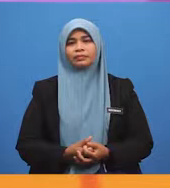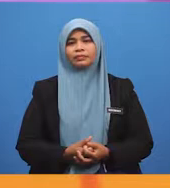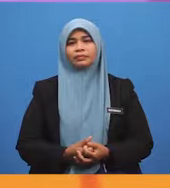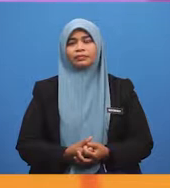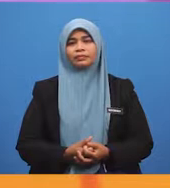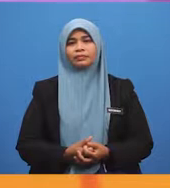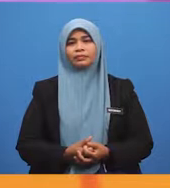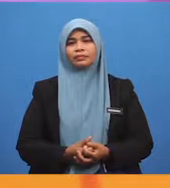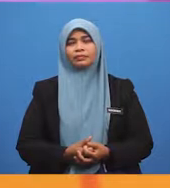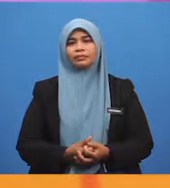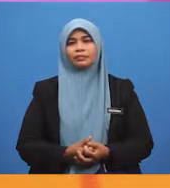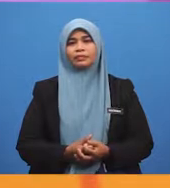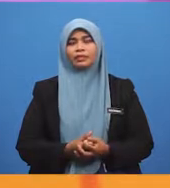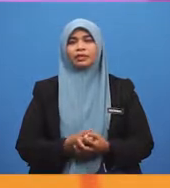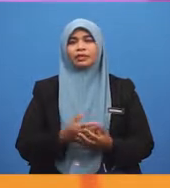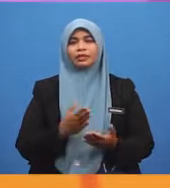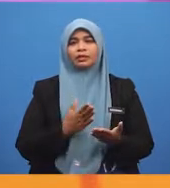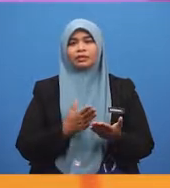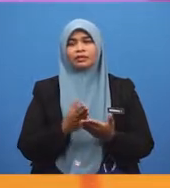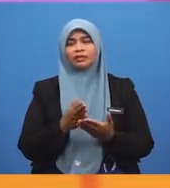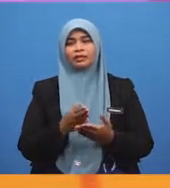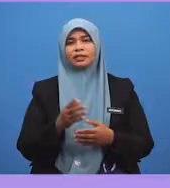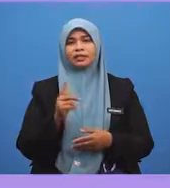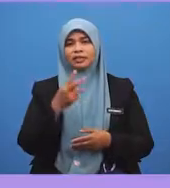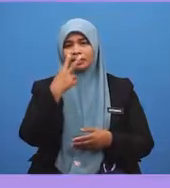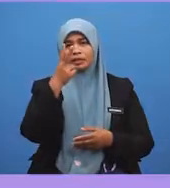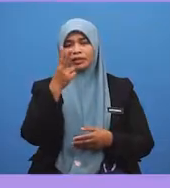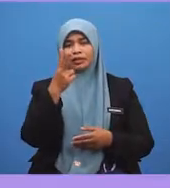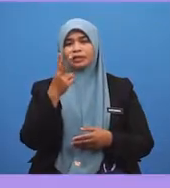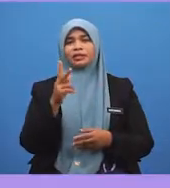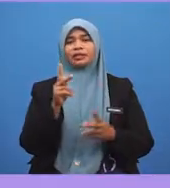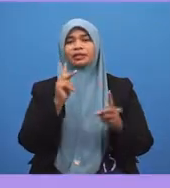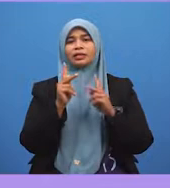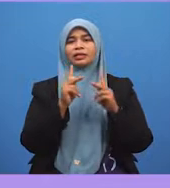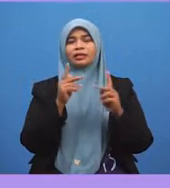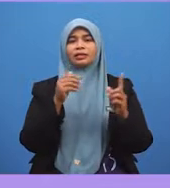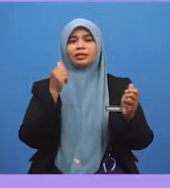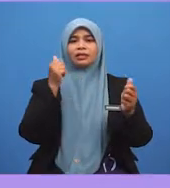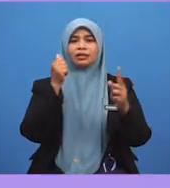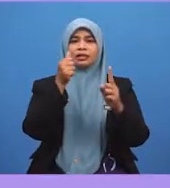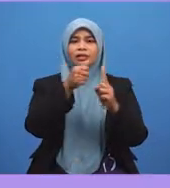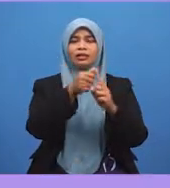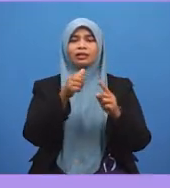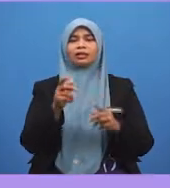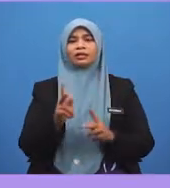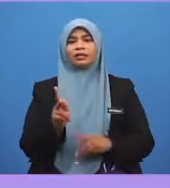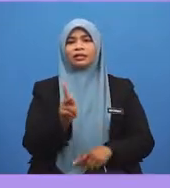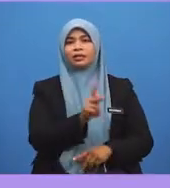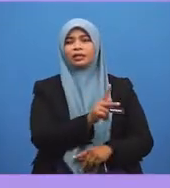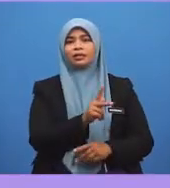Seterusnya kita lihat pula ayat menggunakan kata arah kiri.